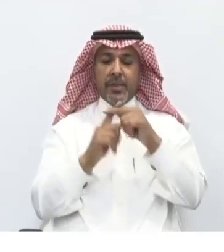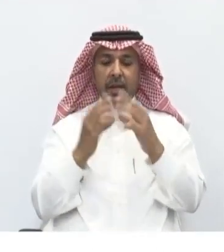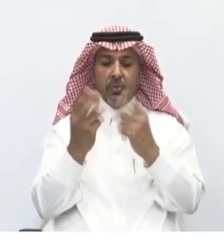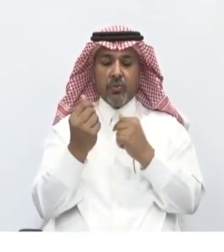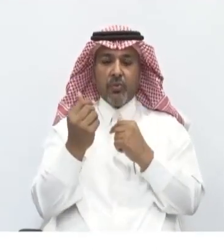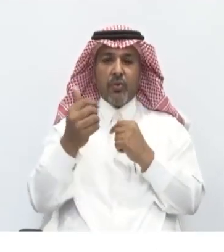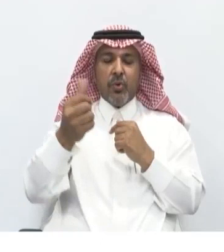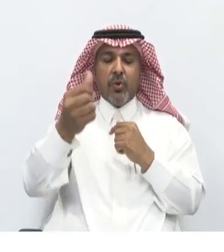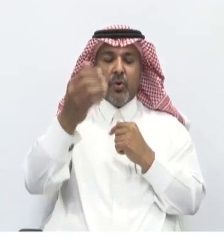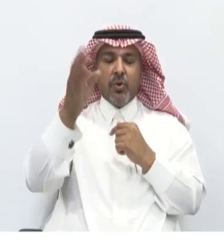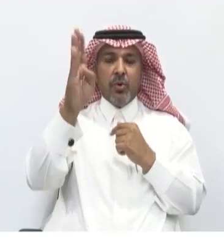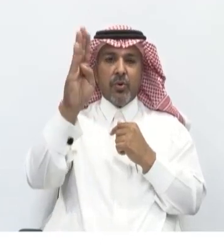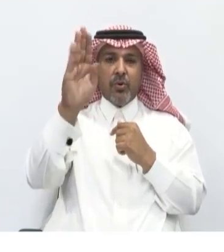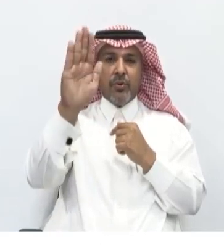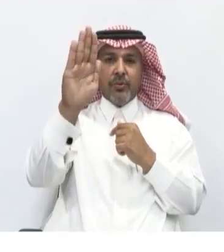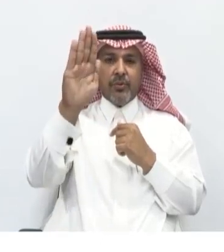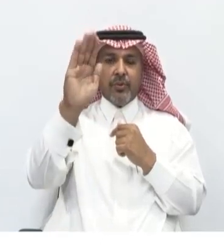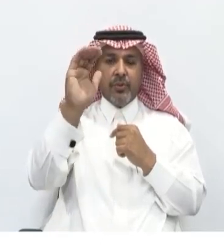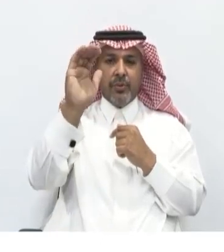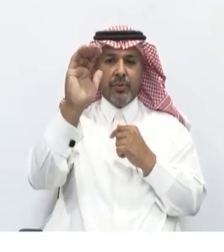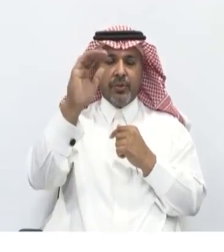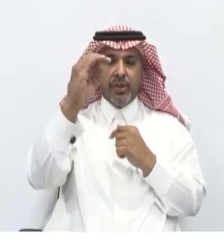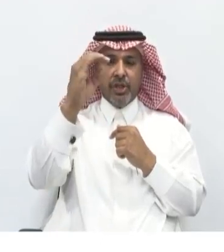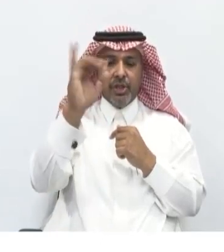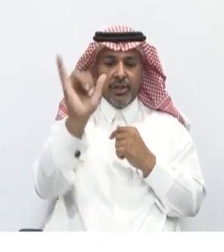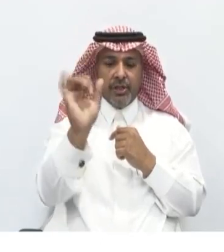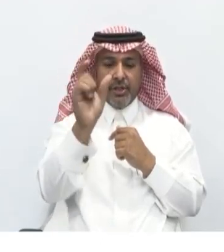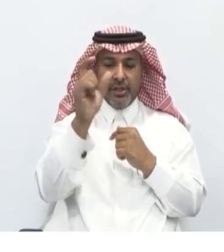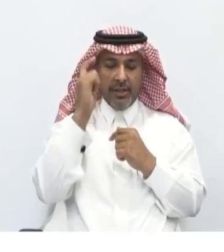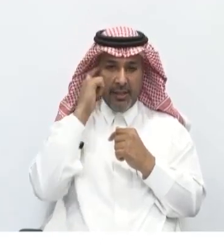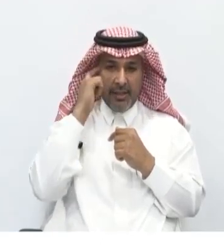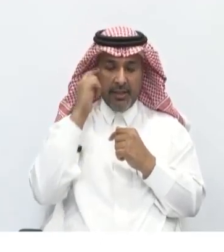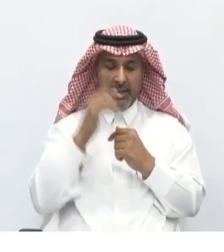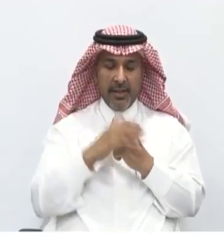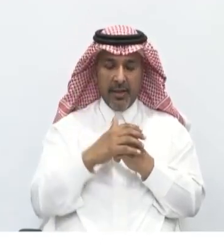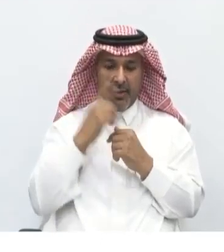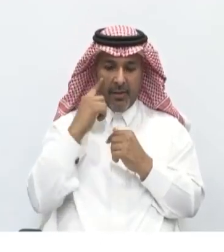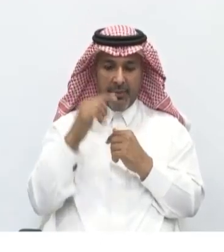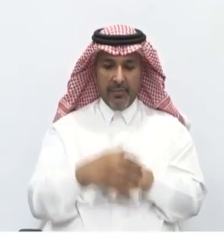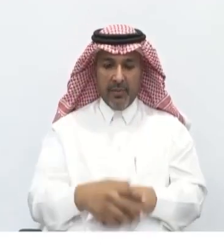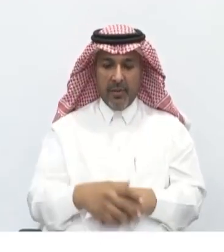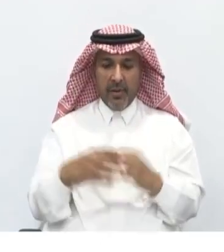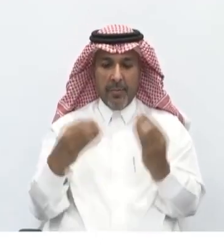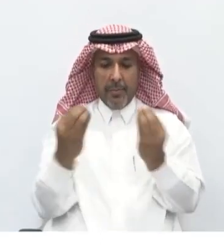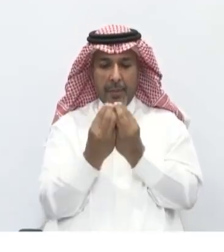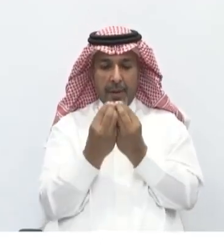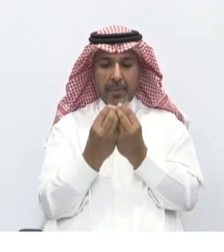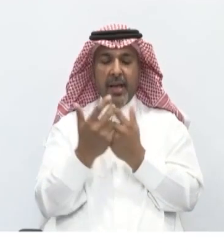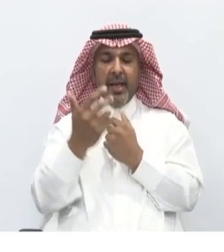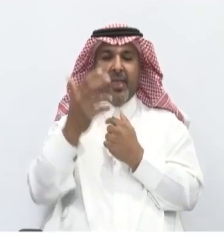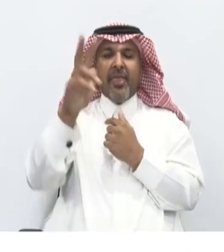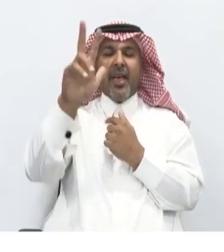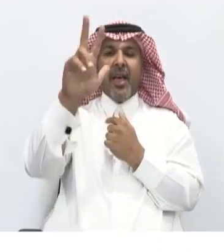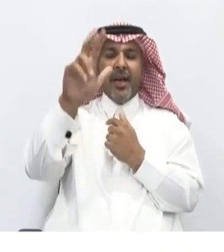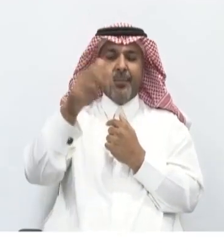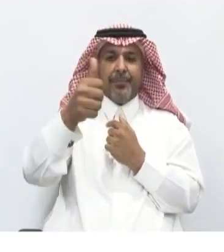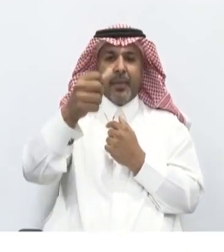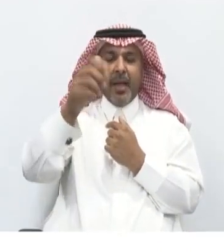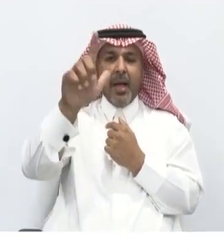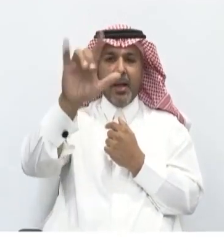اربعه وهنا اربعه المنيوم هنا سته وهنا سته اكسجين اذا المعادله لدي